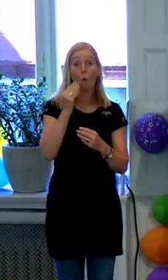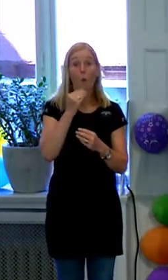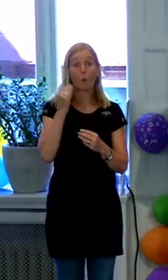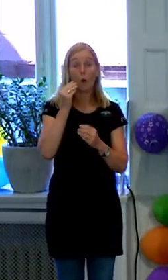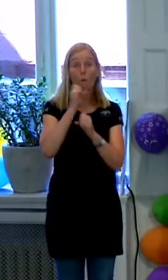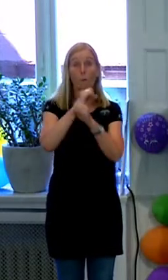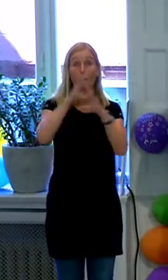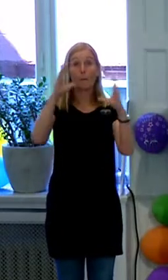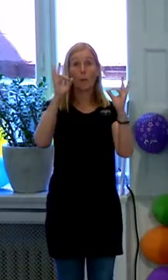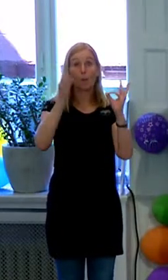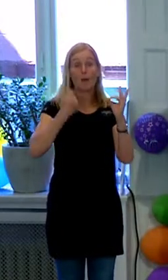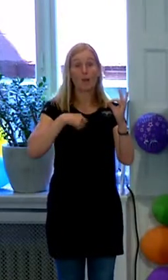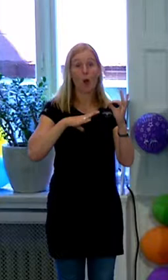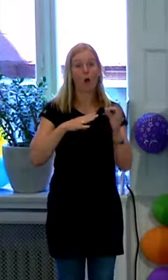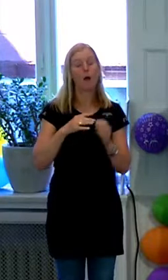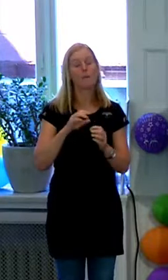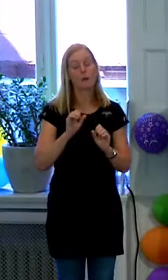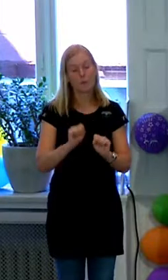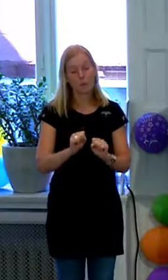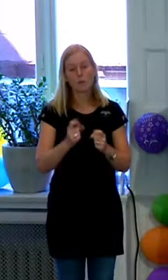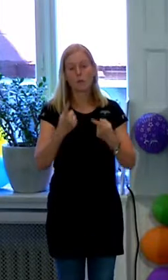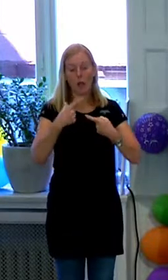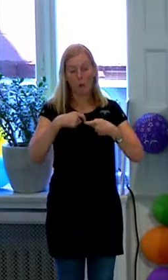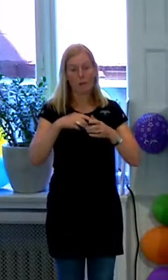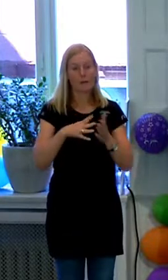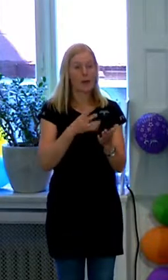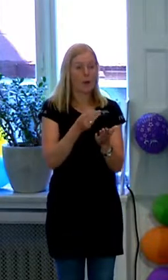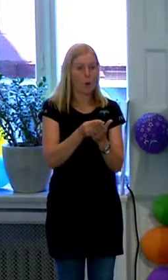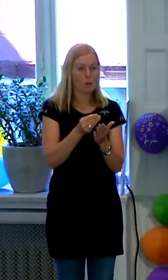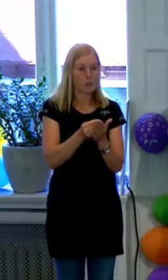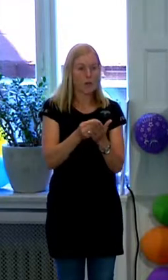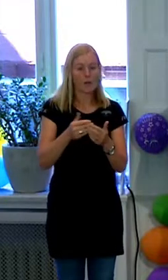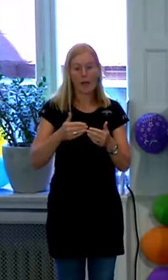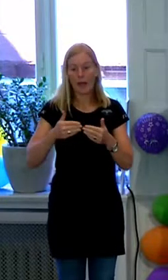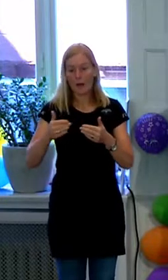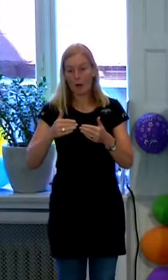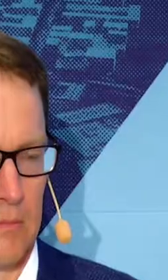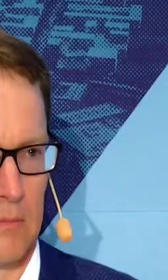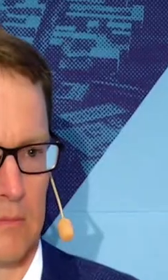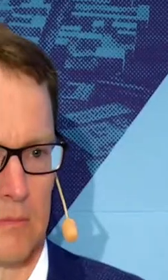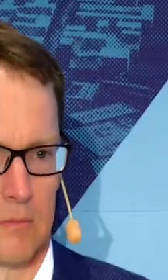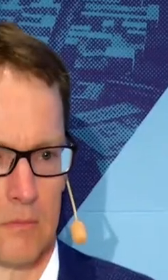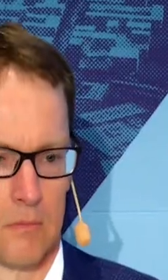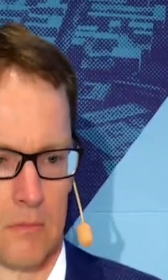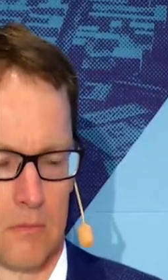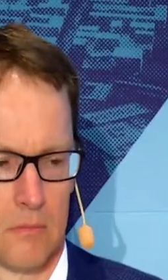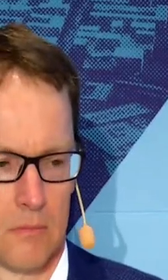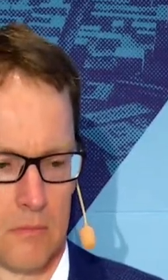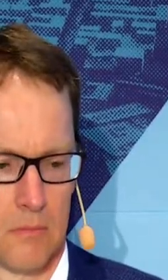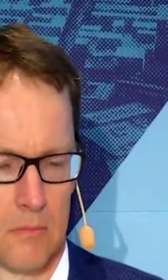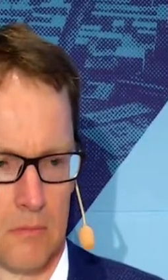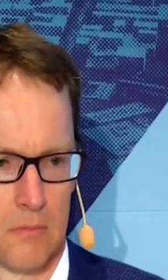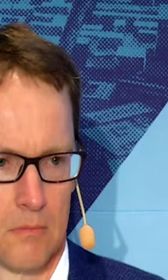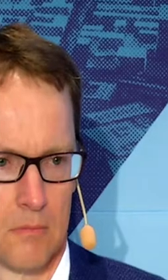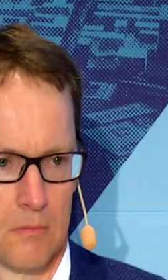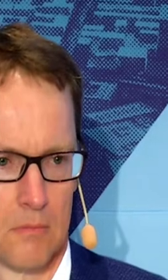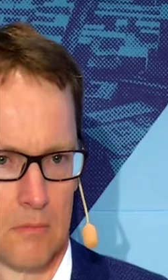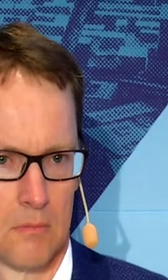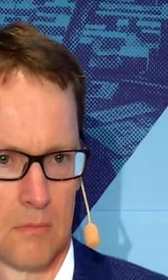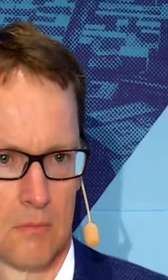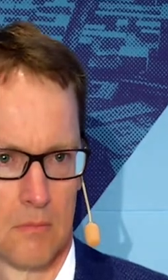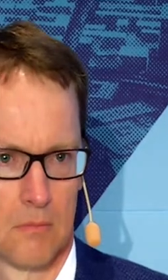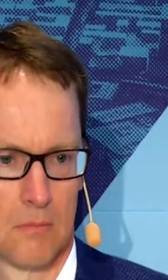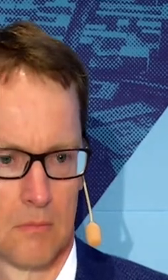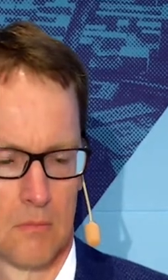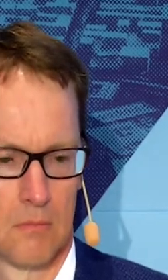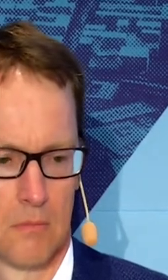allihopa. Mm. Någonstans så tror jag man ska koppla det till kostnad i relation till nytta. Såklart. Och betalningsvilja och betalningsförmåga också för